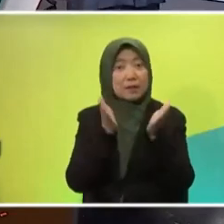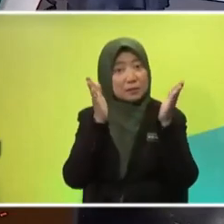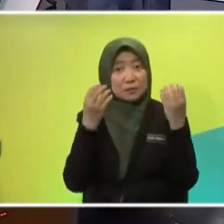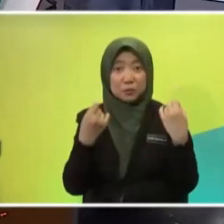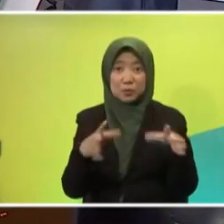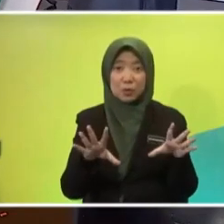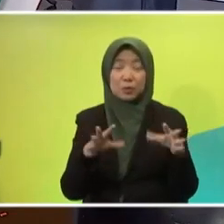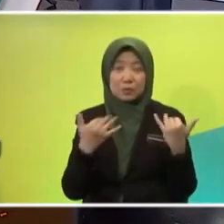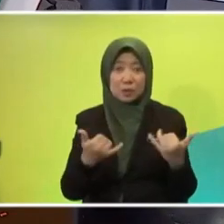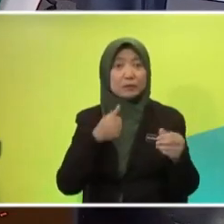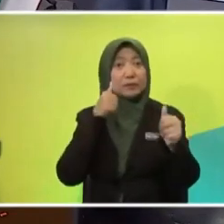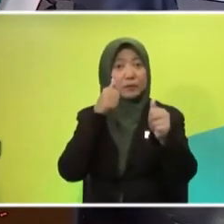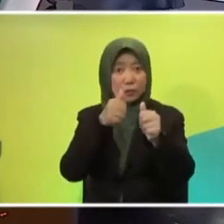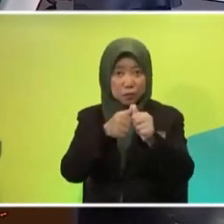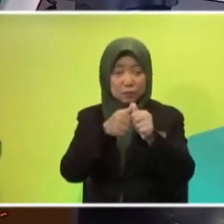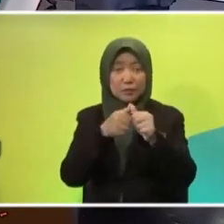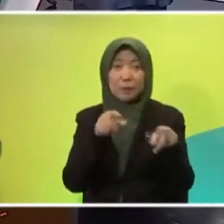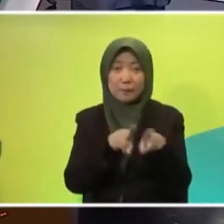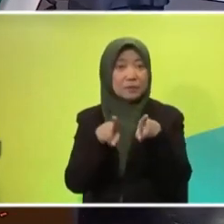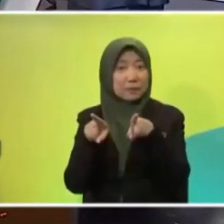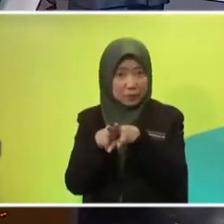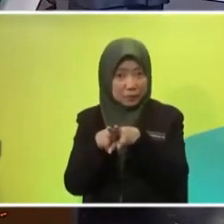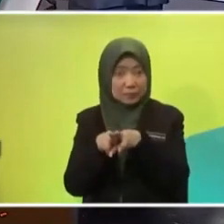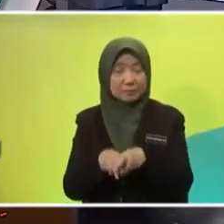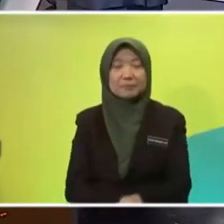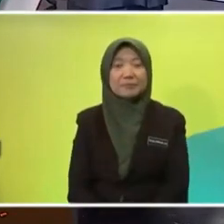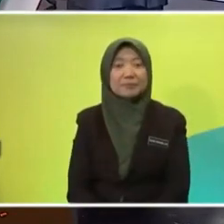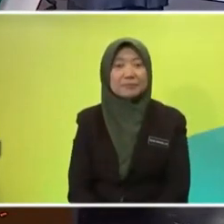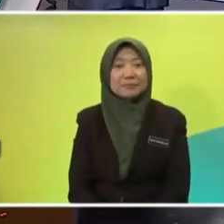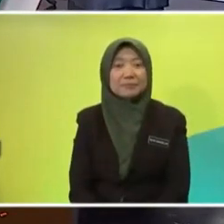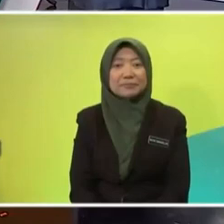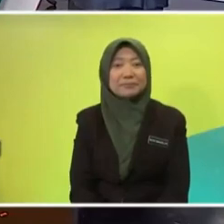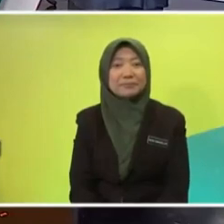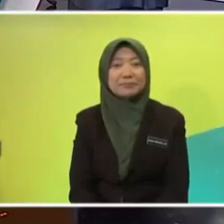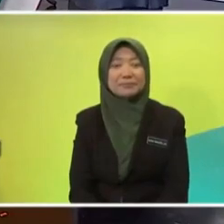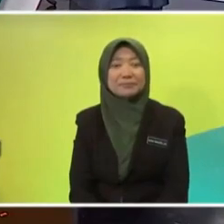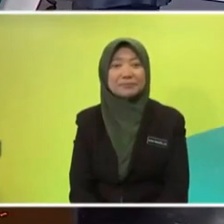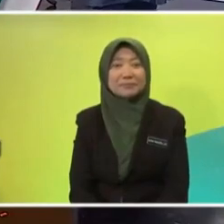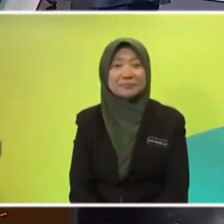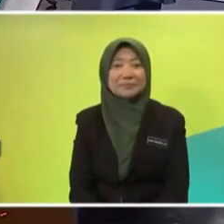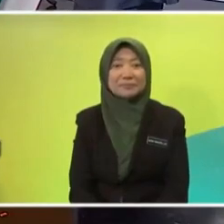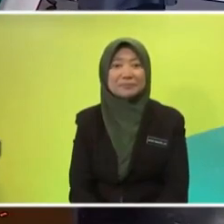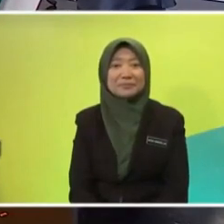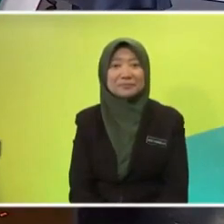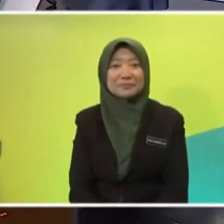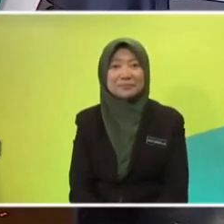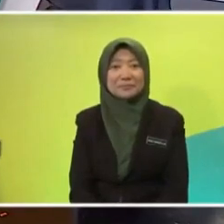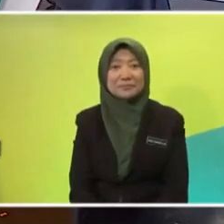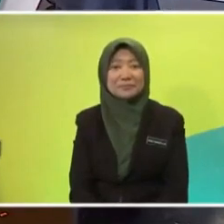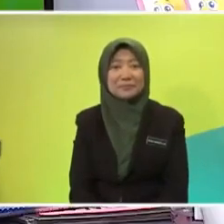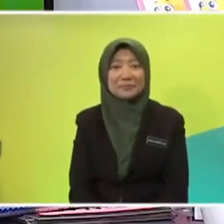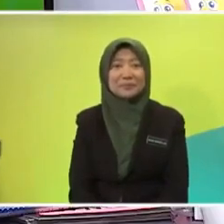kita sebut bersama-sama. Baiklah. Okey, Kak Rina sebut sekali bersama Cikgu Su tau. Okey. Baik, Cikgu.